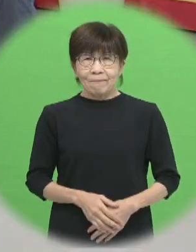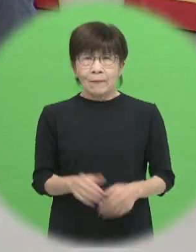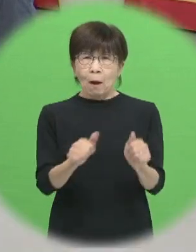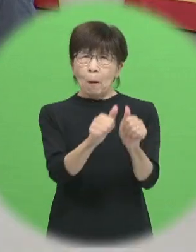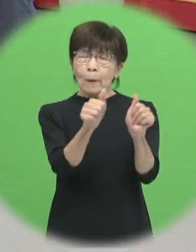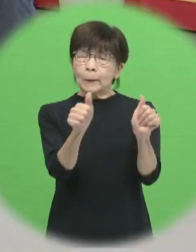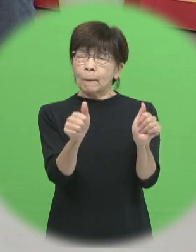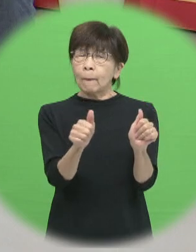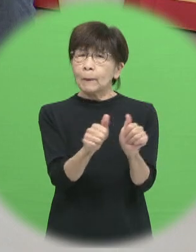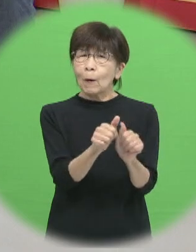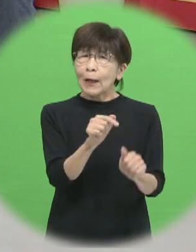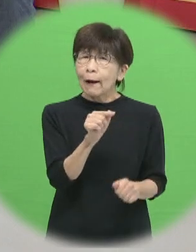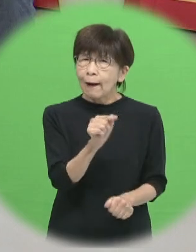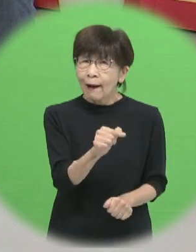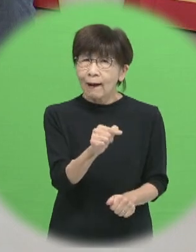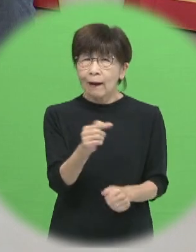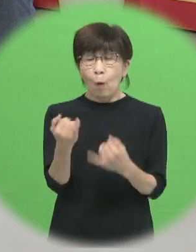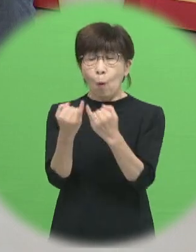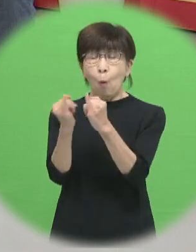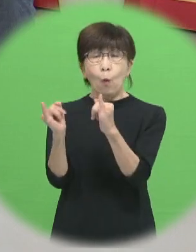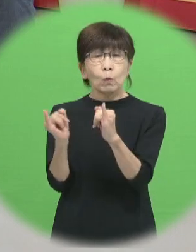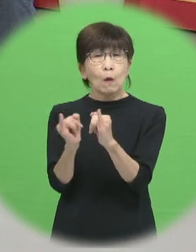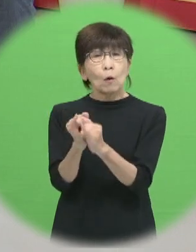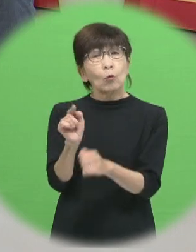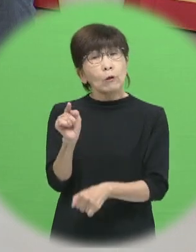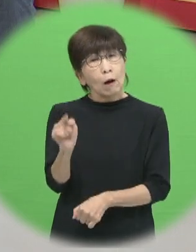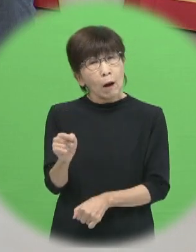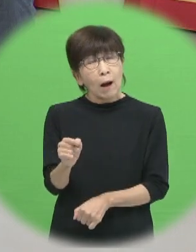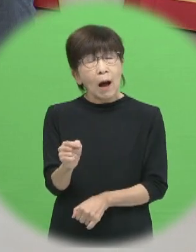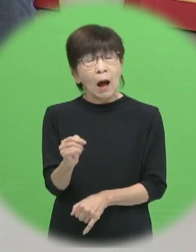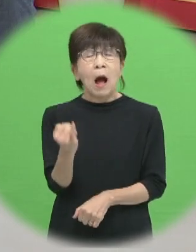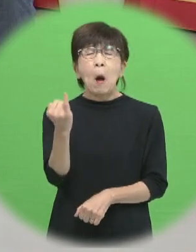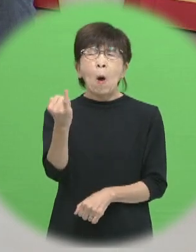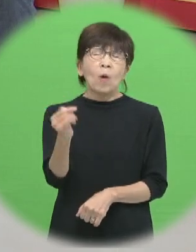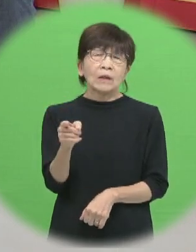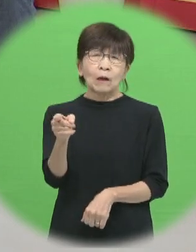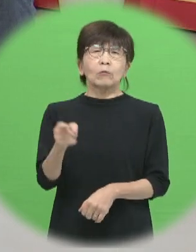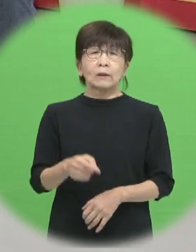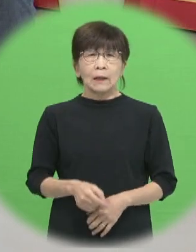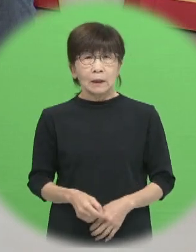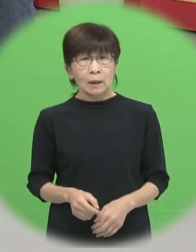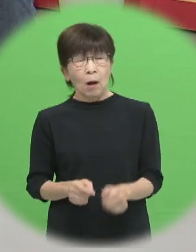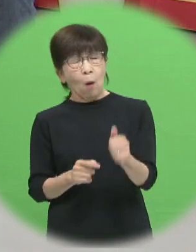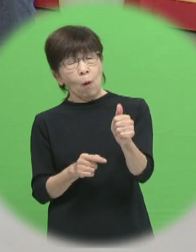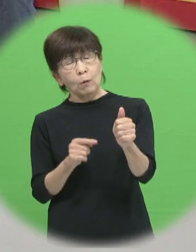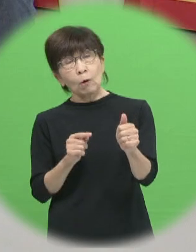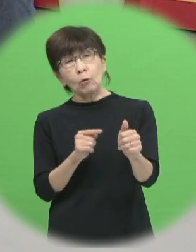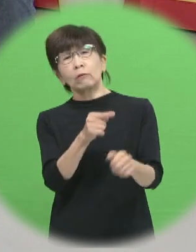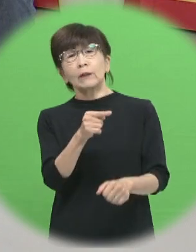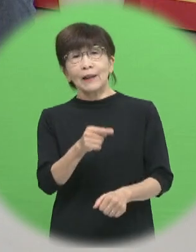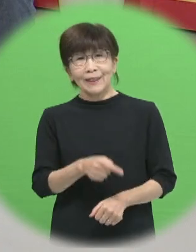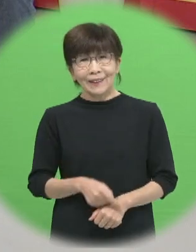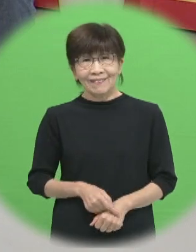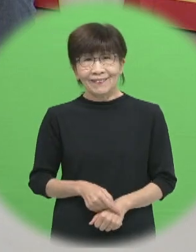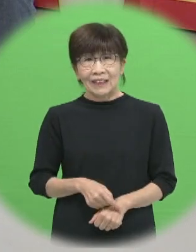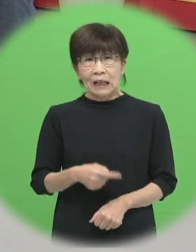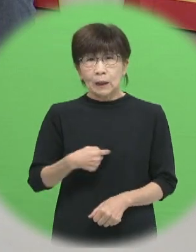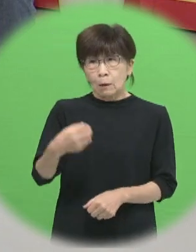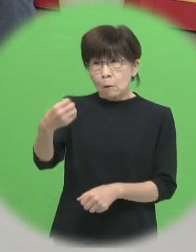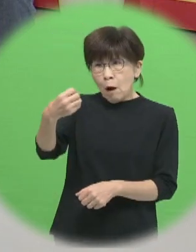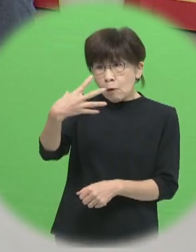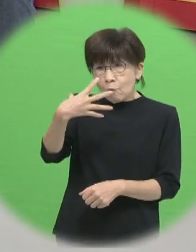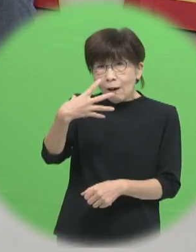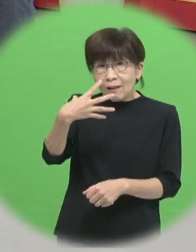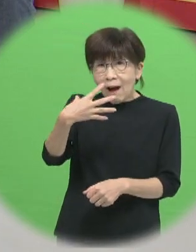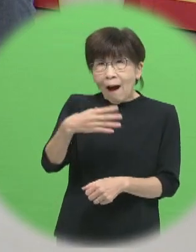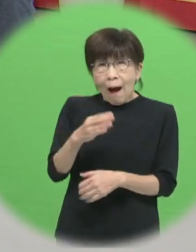からとか、うん、女の子だからとか、うん、はい、女のくせにとか男のくせにっていうふうに、うん、自分が言われたり、